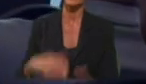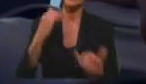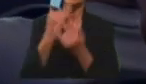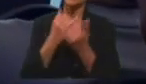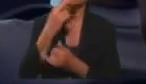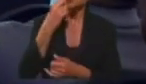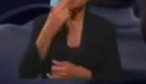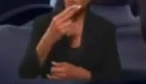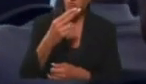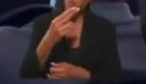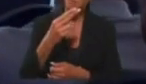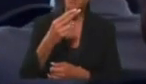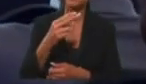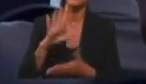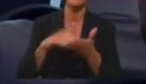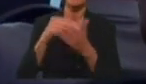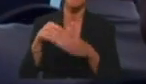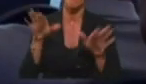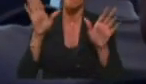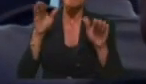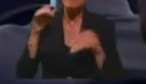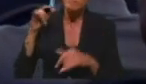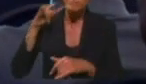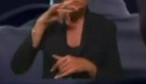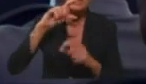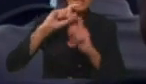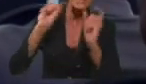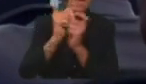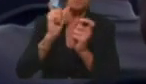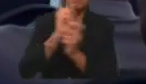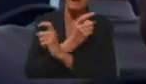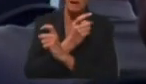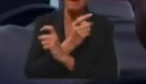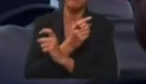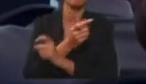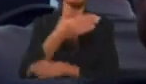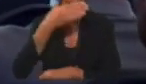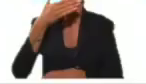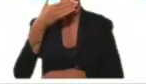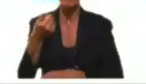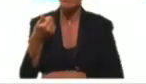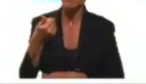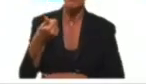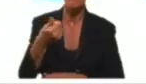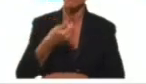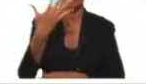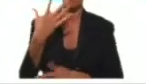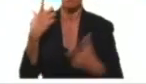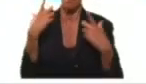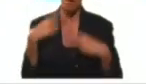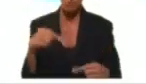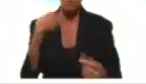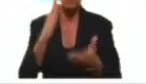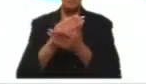Na to z perspektywy takiego lotu ptaka, tak całego systemu w skali kraju, jak to wygląda, no to nie mamy kilku osób, tak, tylko